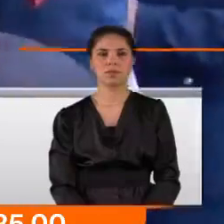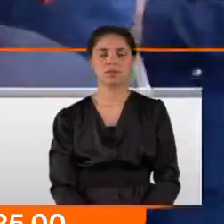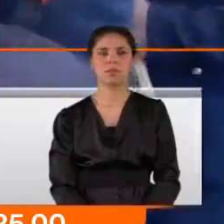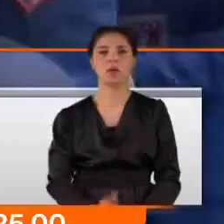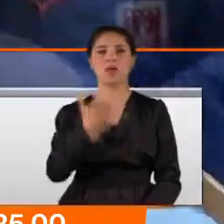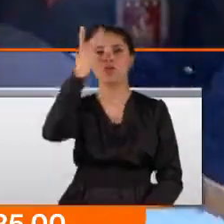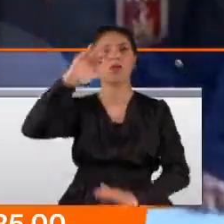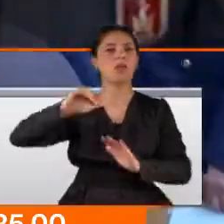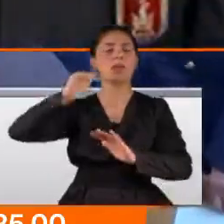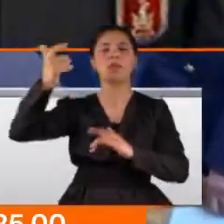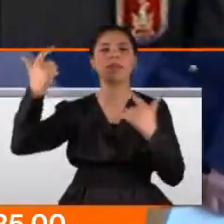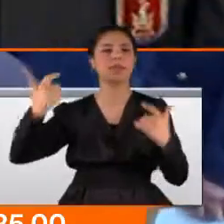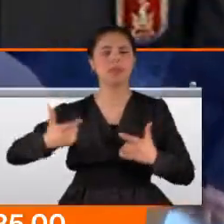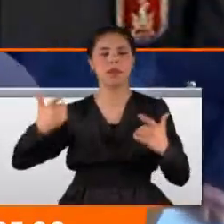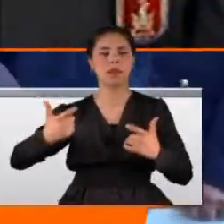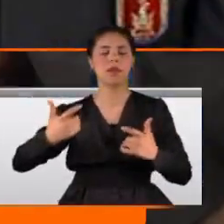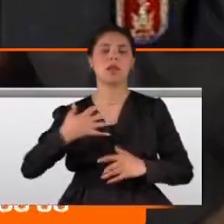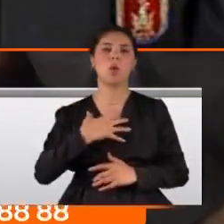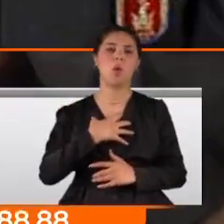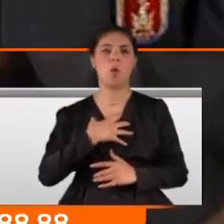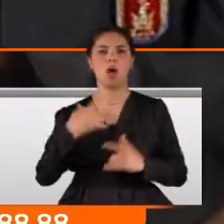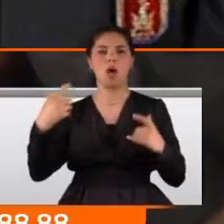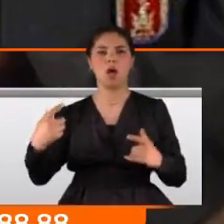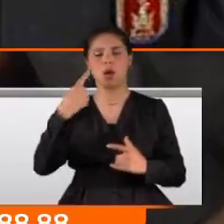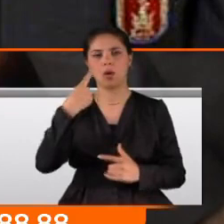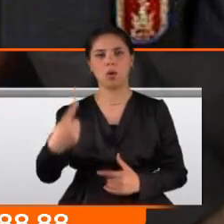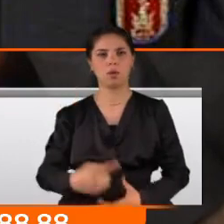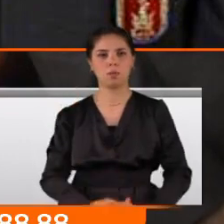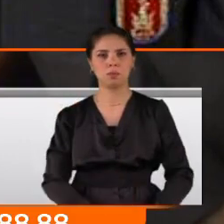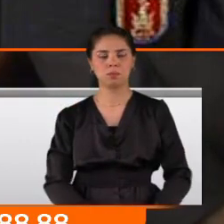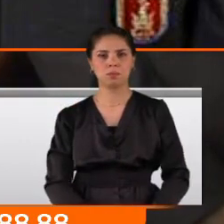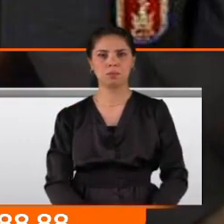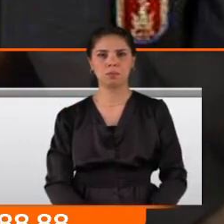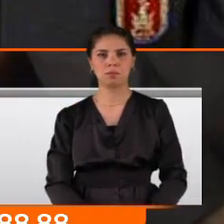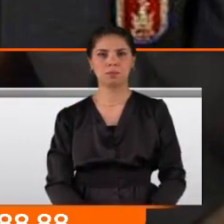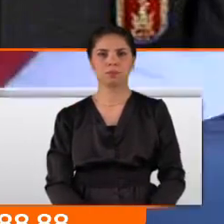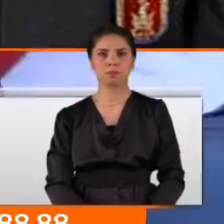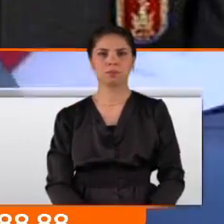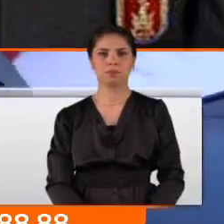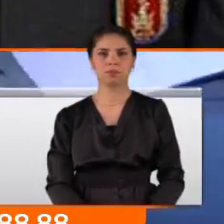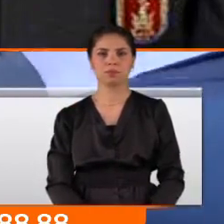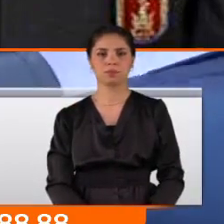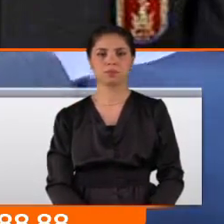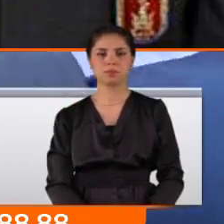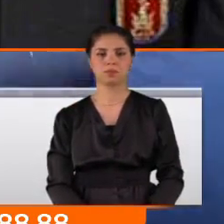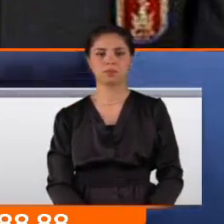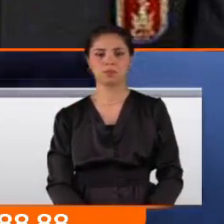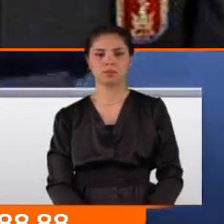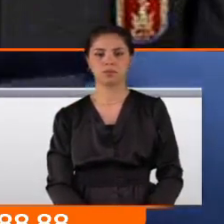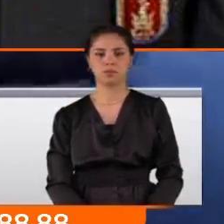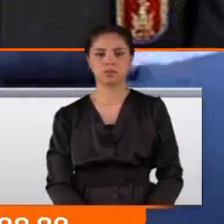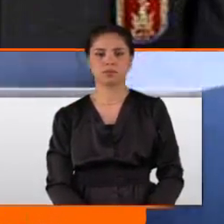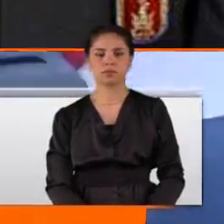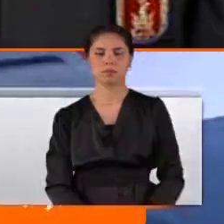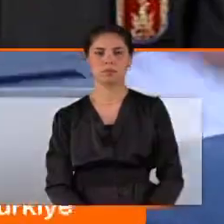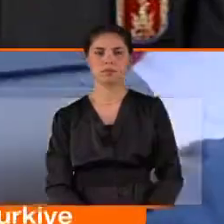Şehit ateşinin düştüğü bir diğer kent de Konya'ydı. Şehidimize haklarınızı helal ediniz. Helal olsun. Cennete yolladım oğlumu